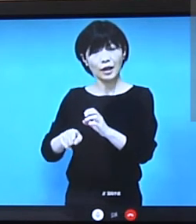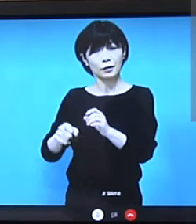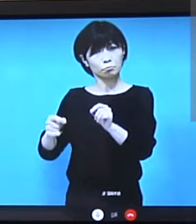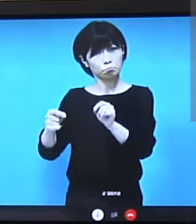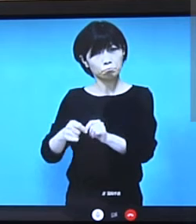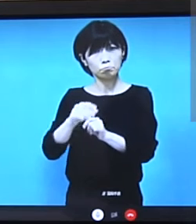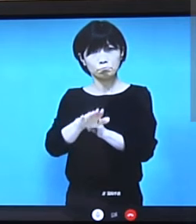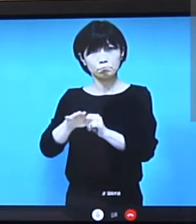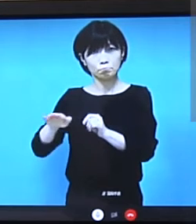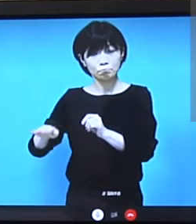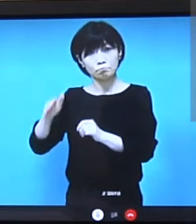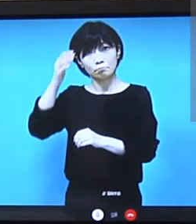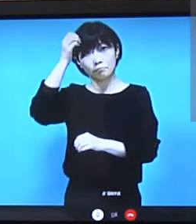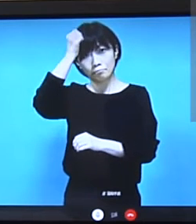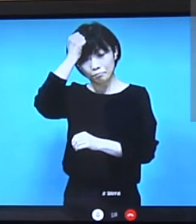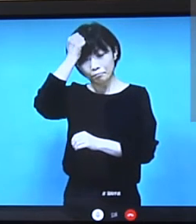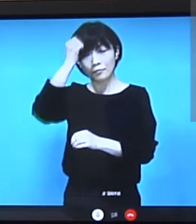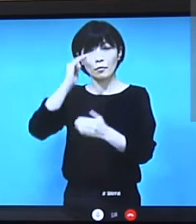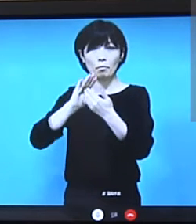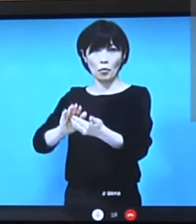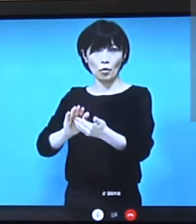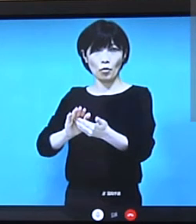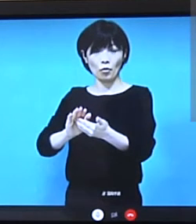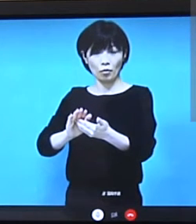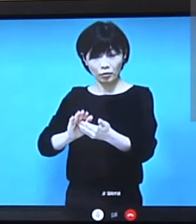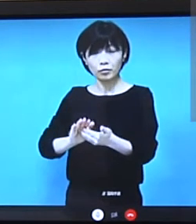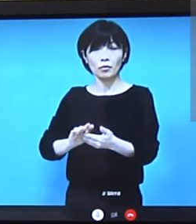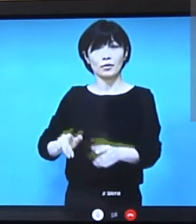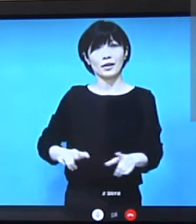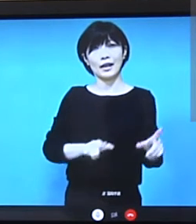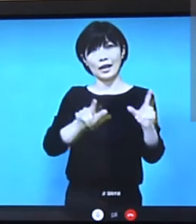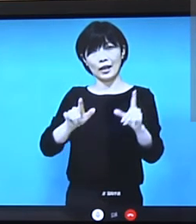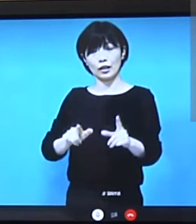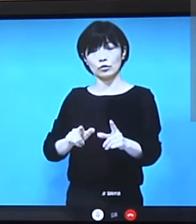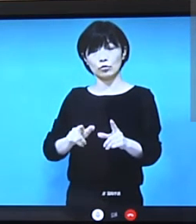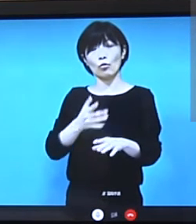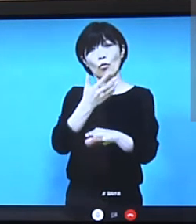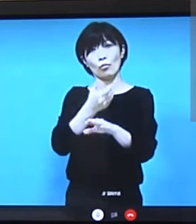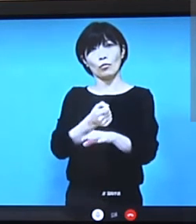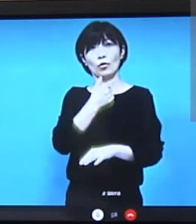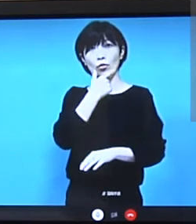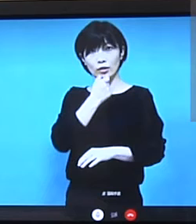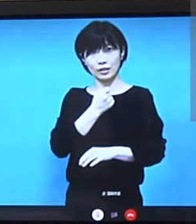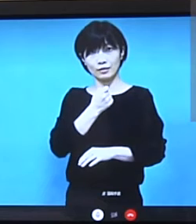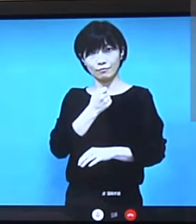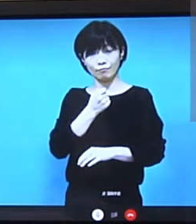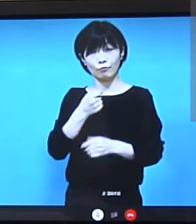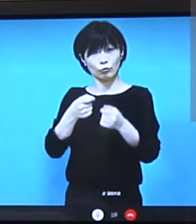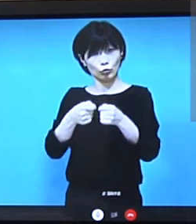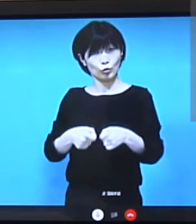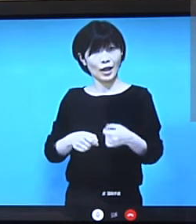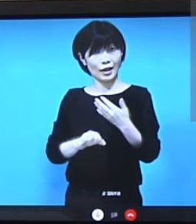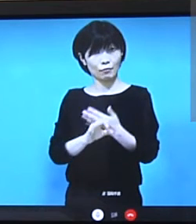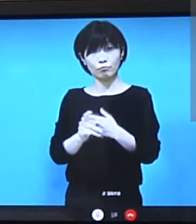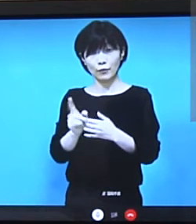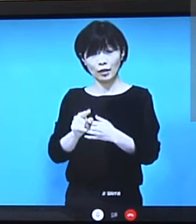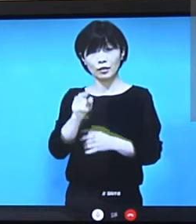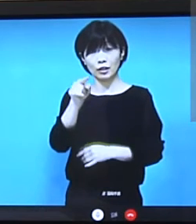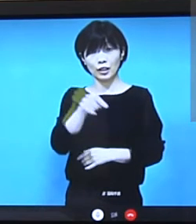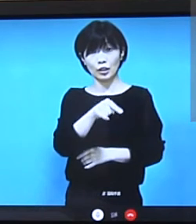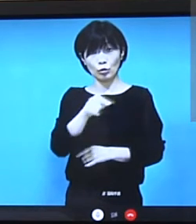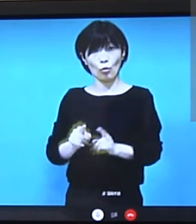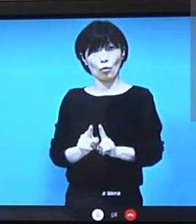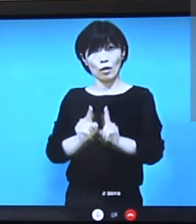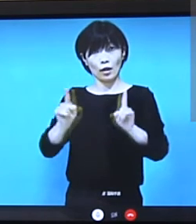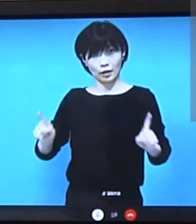避する、そうした行動をお願いをしたいと。具体的には、人と人との距離を確保すると、マスクを着用する、手洗いなどの手